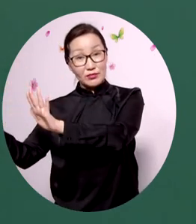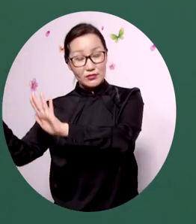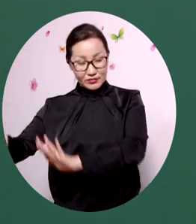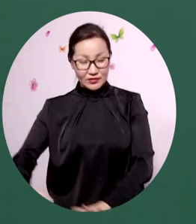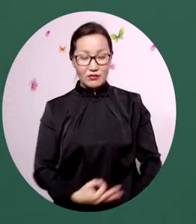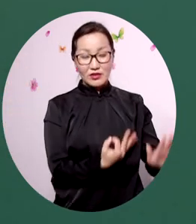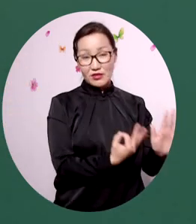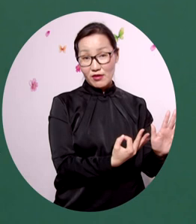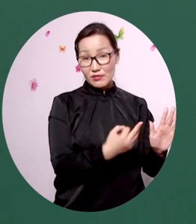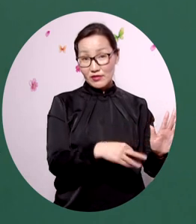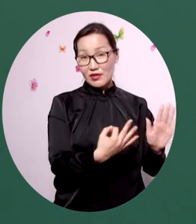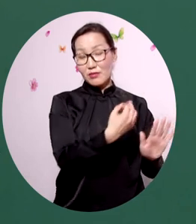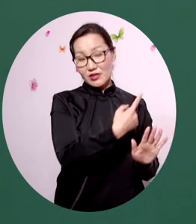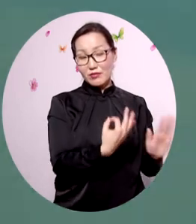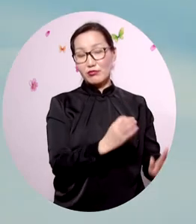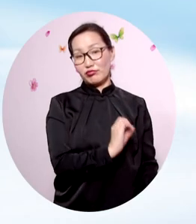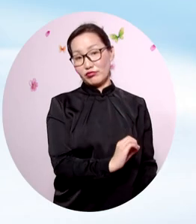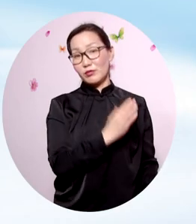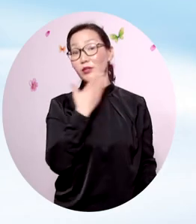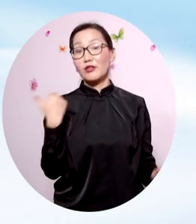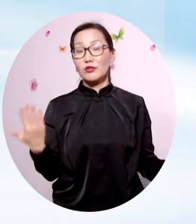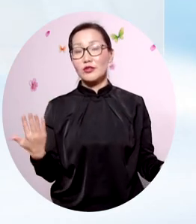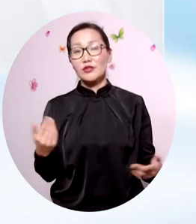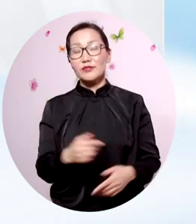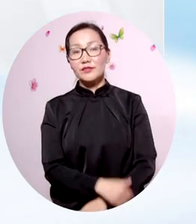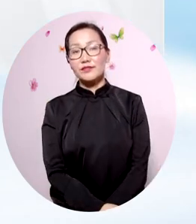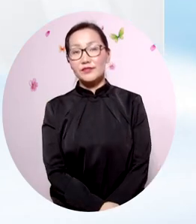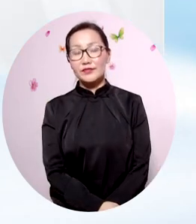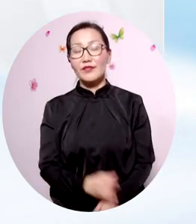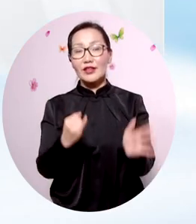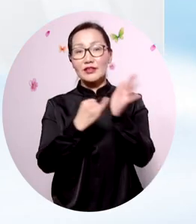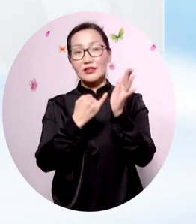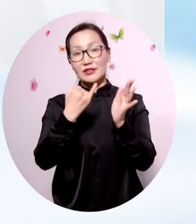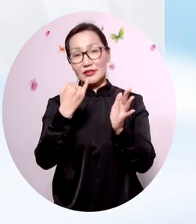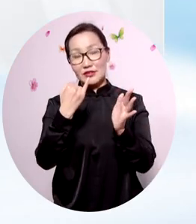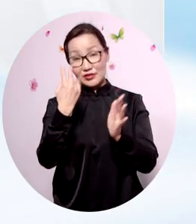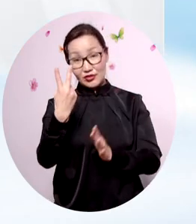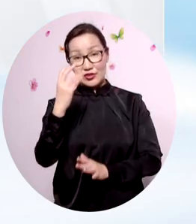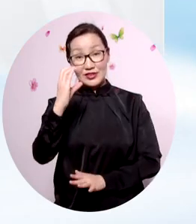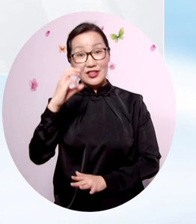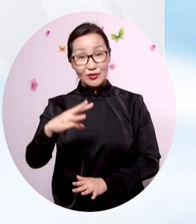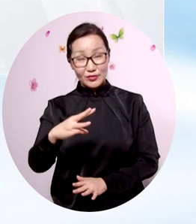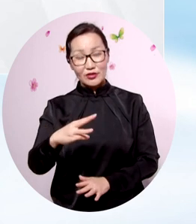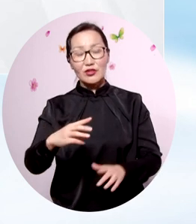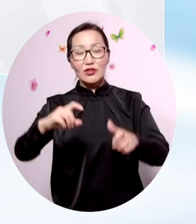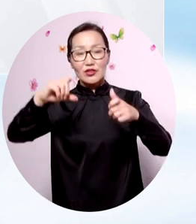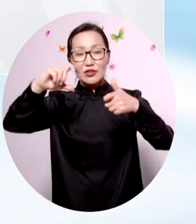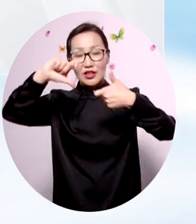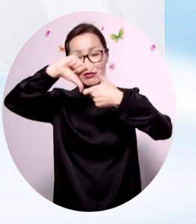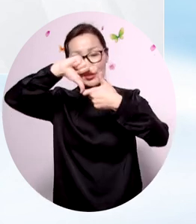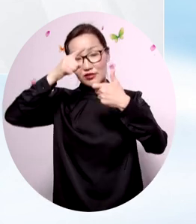8. 8-аас 8-ийг хасаад байхгүй. За, тэгвэл 62 см. Өөрөөр хэлэх юм